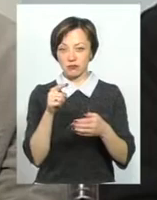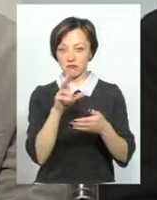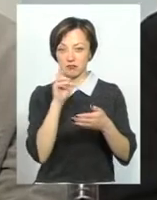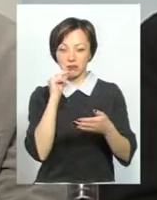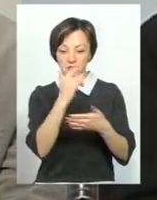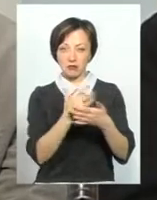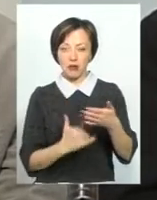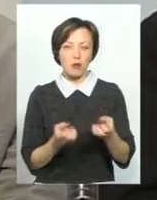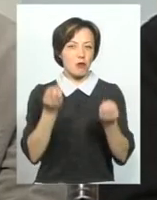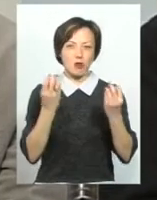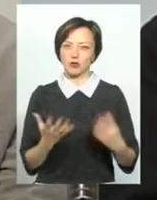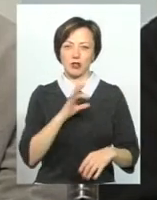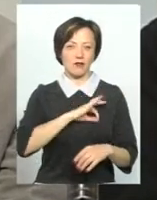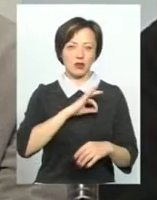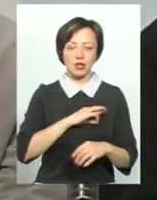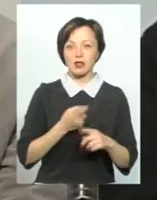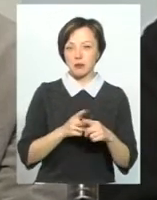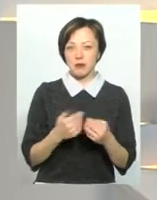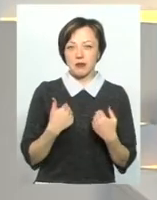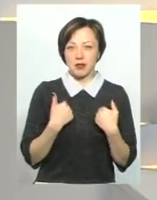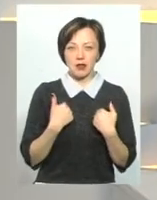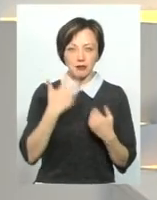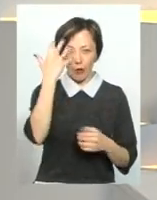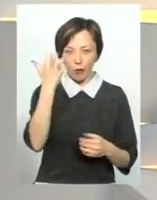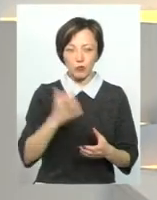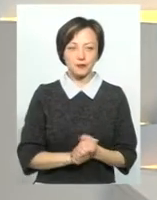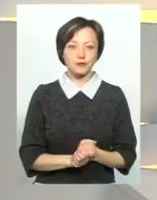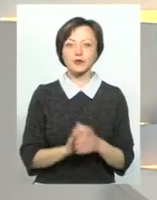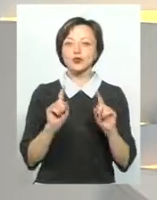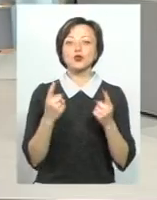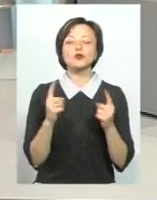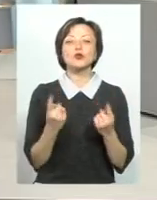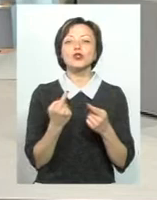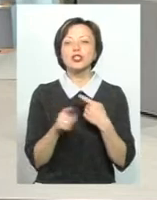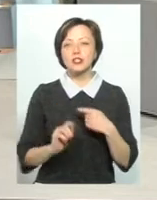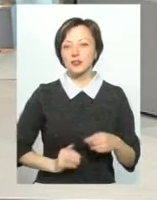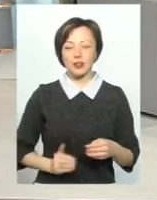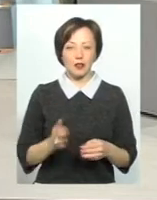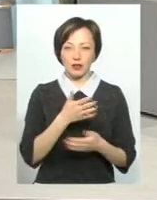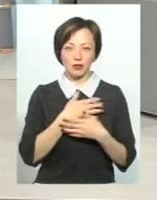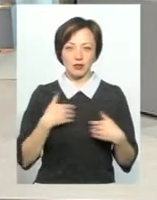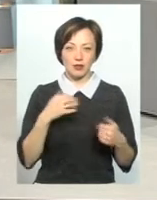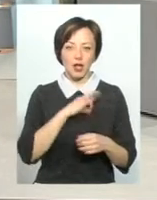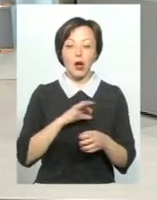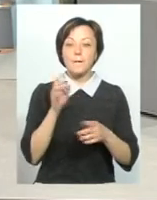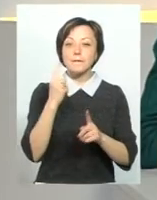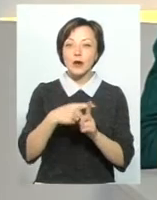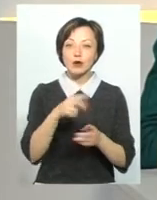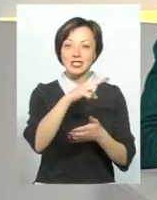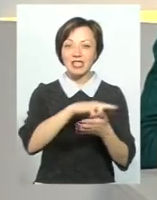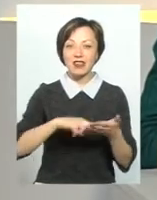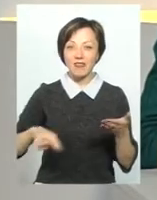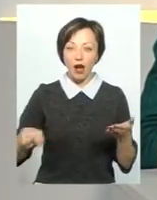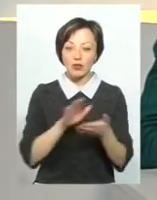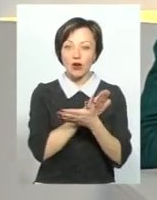Простота використання. Через те воно мене захоплює. А чого ж інші подільські аграрії не хочуть давати? І плюс сертифікат органік на цю